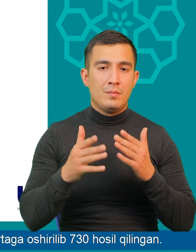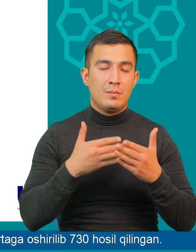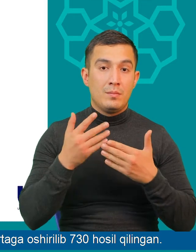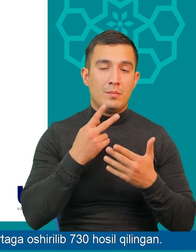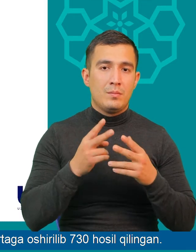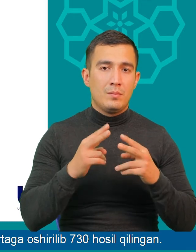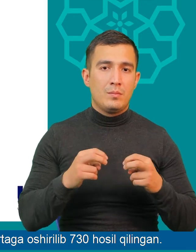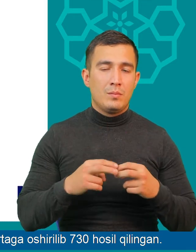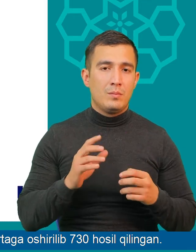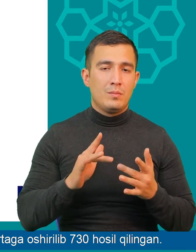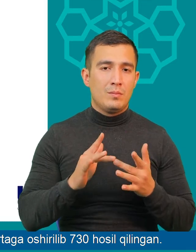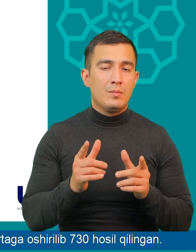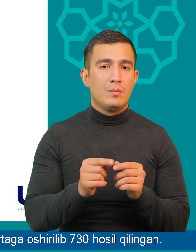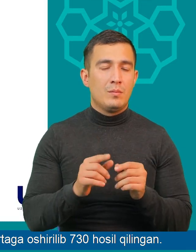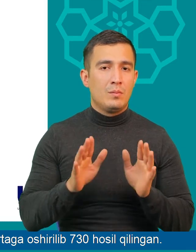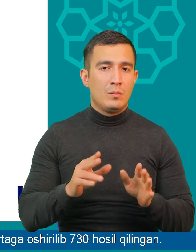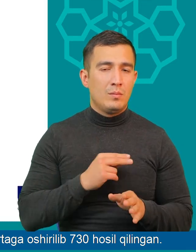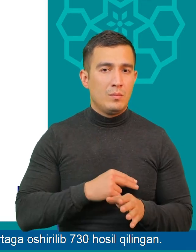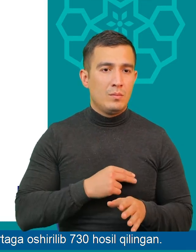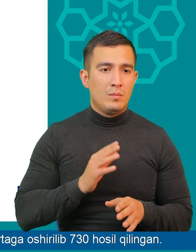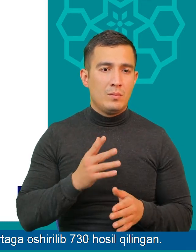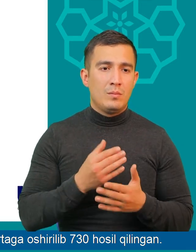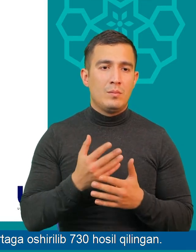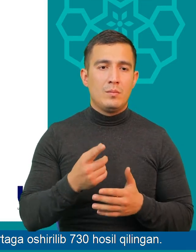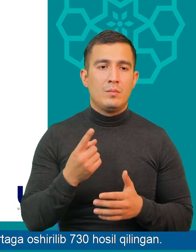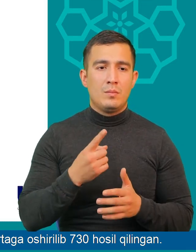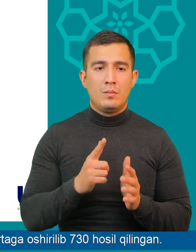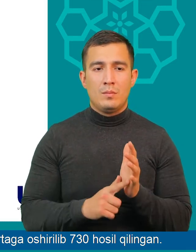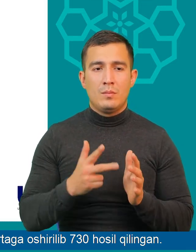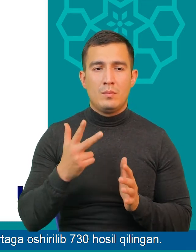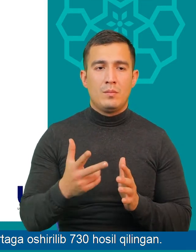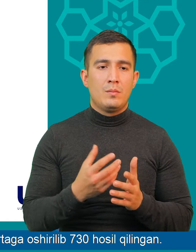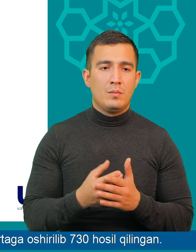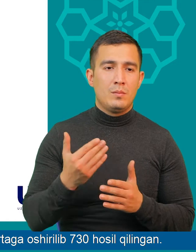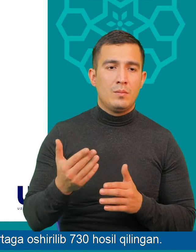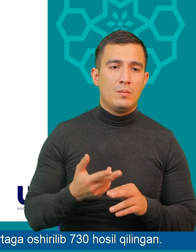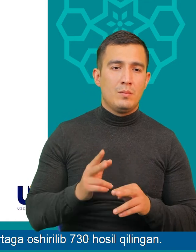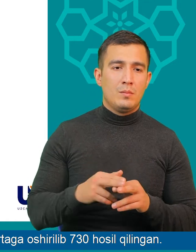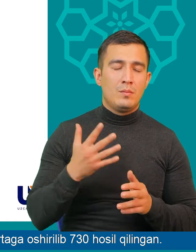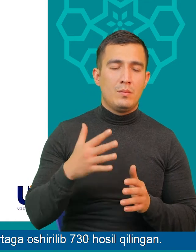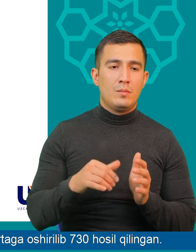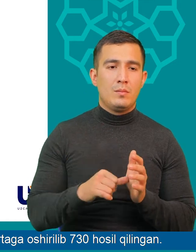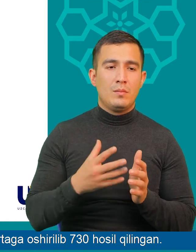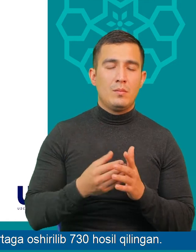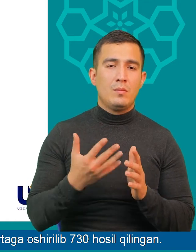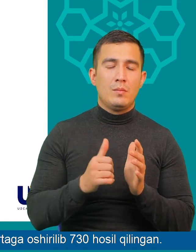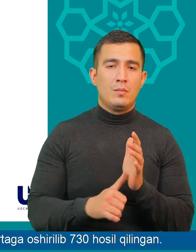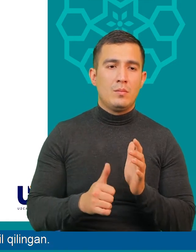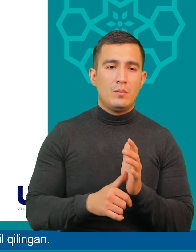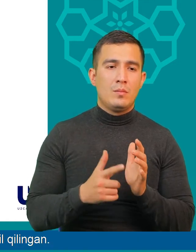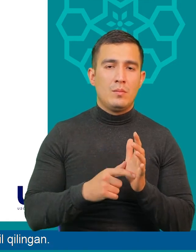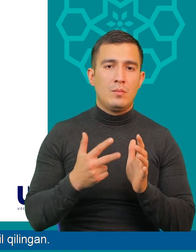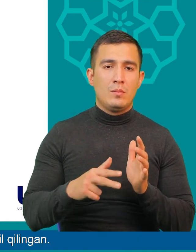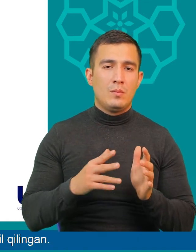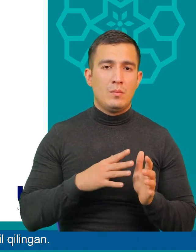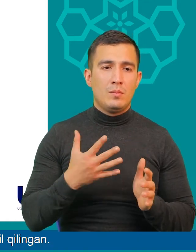mumkin. Birinchi son tanlangan 56, ikkinchi sonim 73. 73 sonim katta, buni 10 martaga oshirib 730 hosil qilingan.